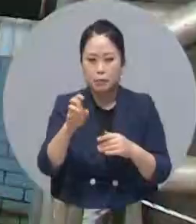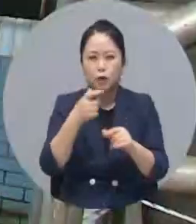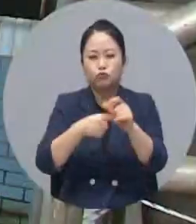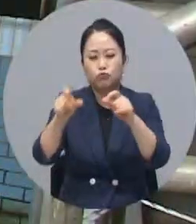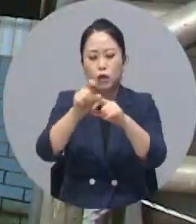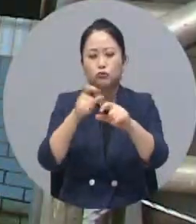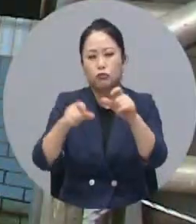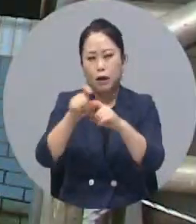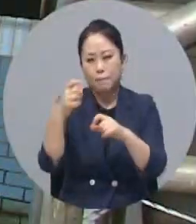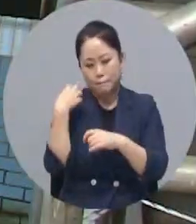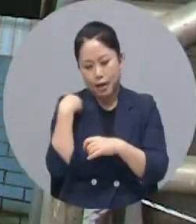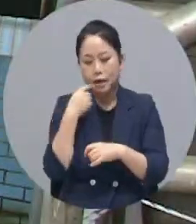밝혔습니다